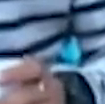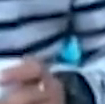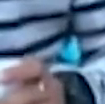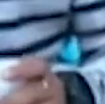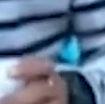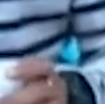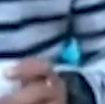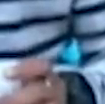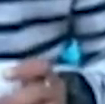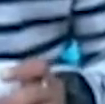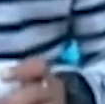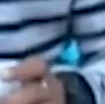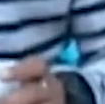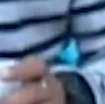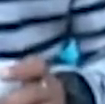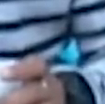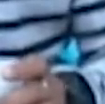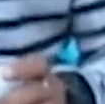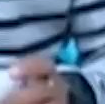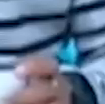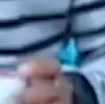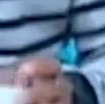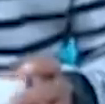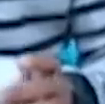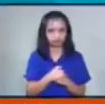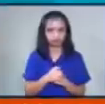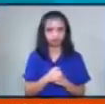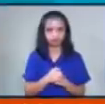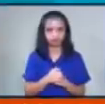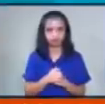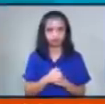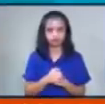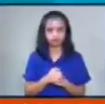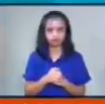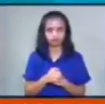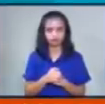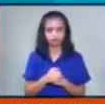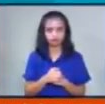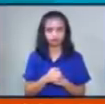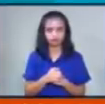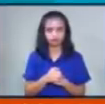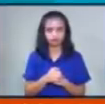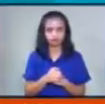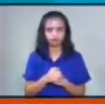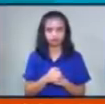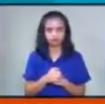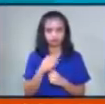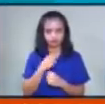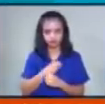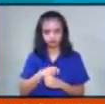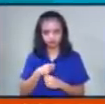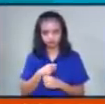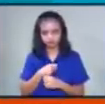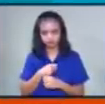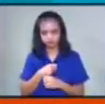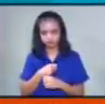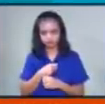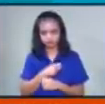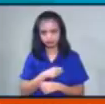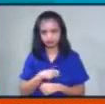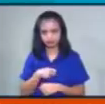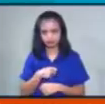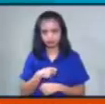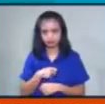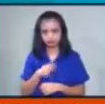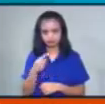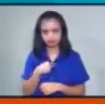sir. Opo. Salamat naman, sir, at naintindihan nyo, sir. Okay, okay, sir. Pasensya na lang po kayo at